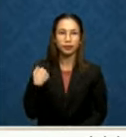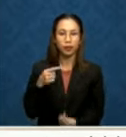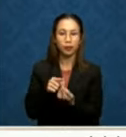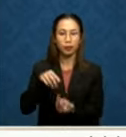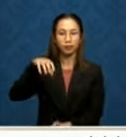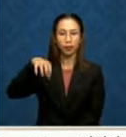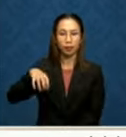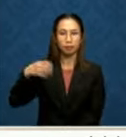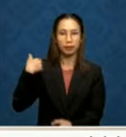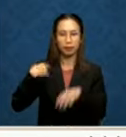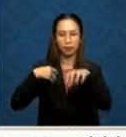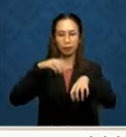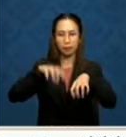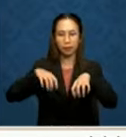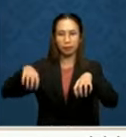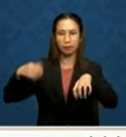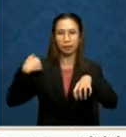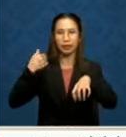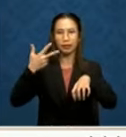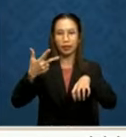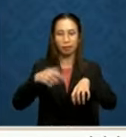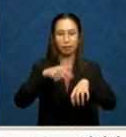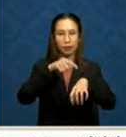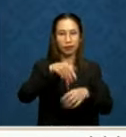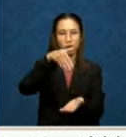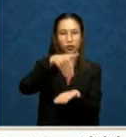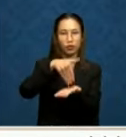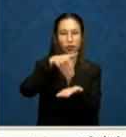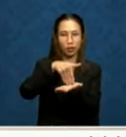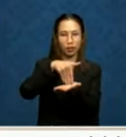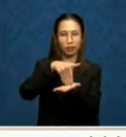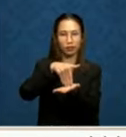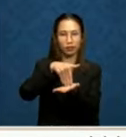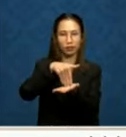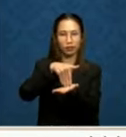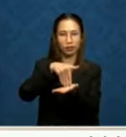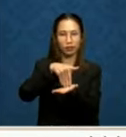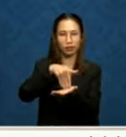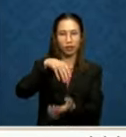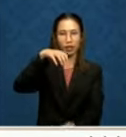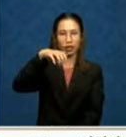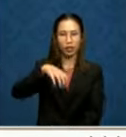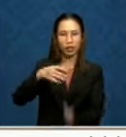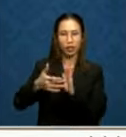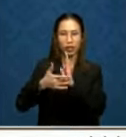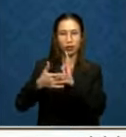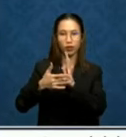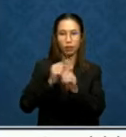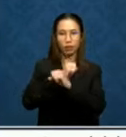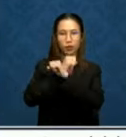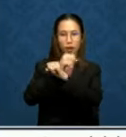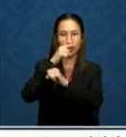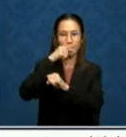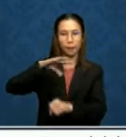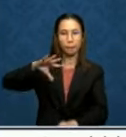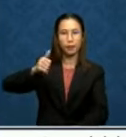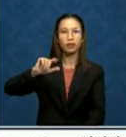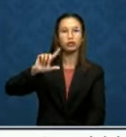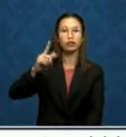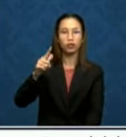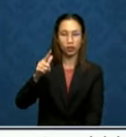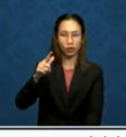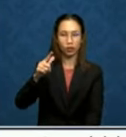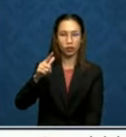านอยู่ด้วยกัน3แห่งคือสำนักงานส่วนกลางอยู่ที่อาคารสถาบันเทคโนโลยีป้องกันประเทศเมืองทองธานีนะ